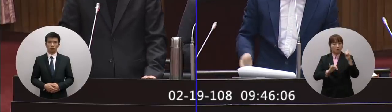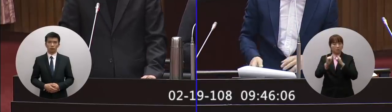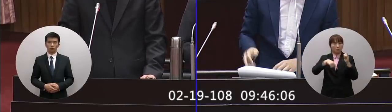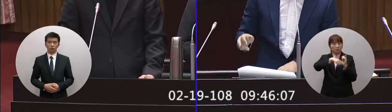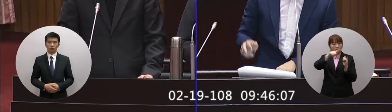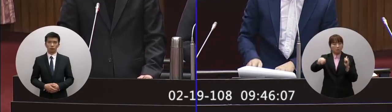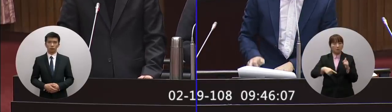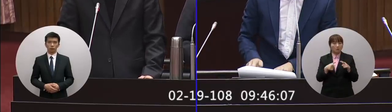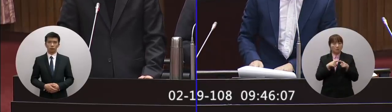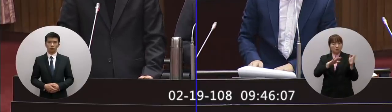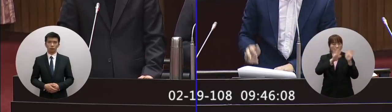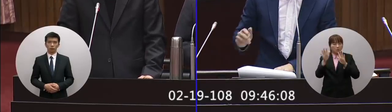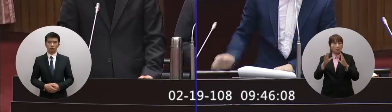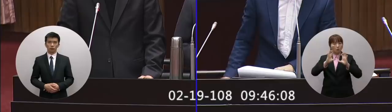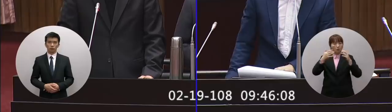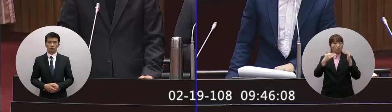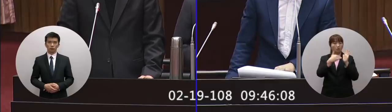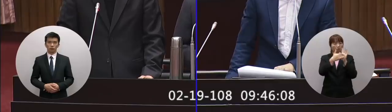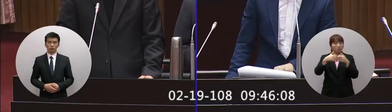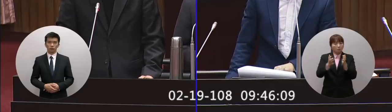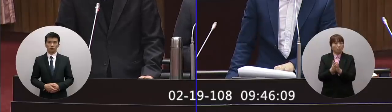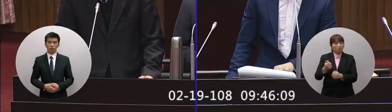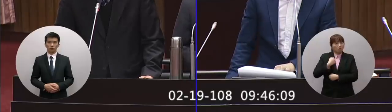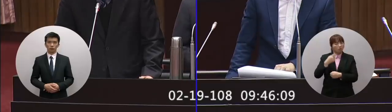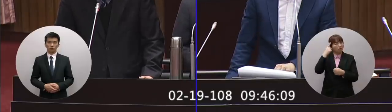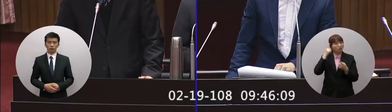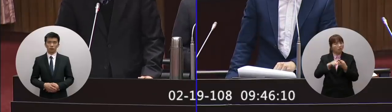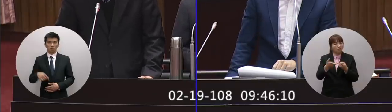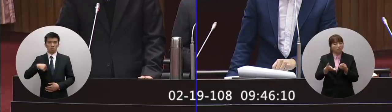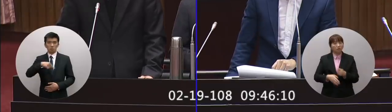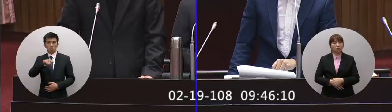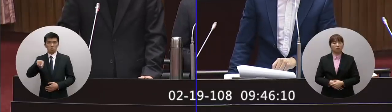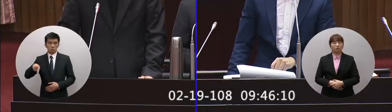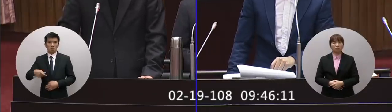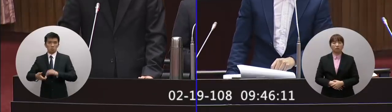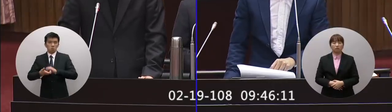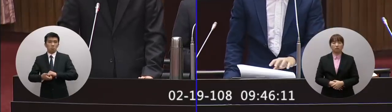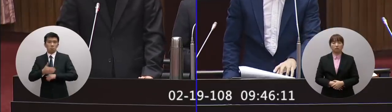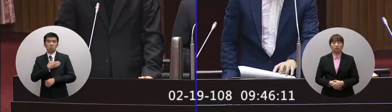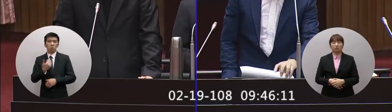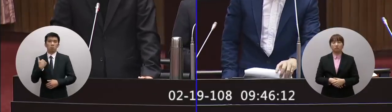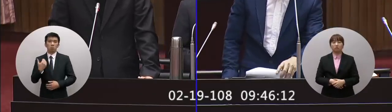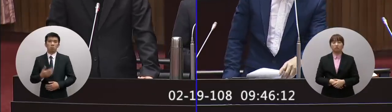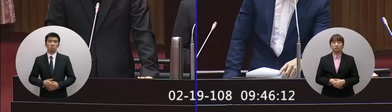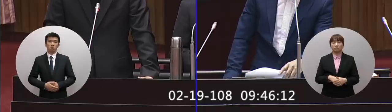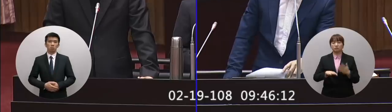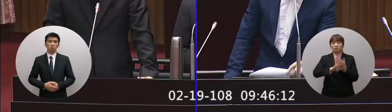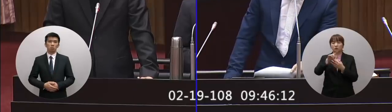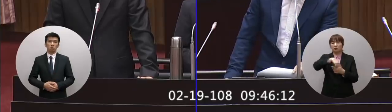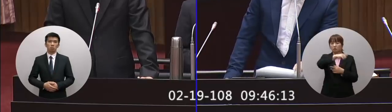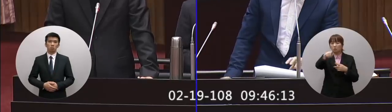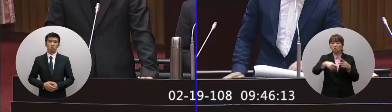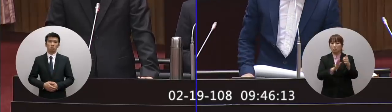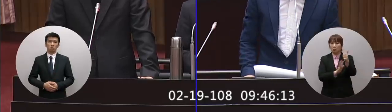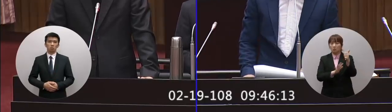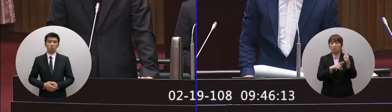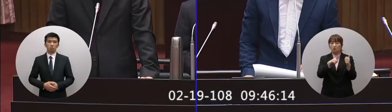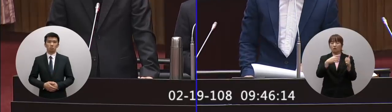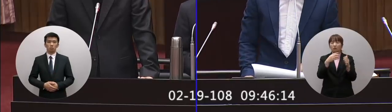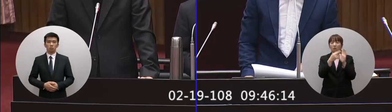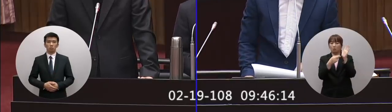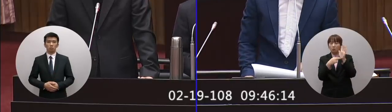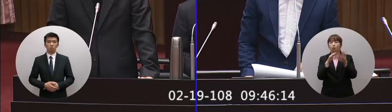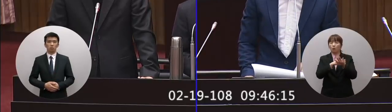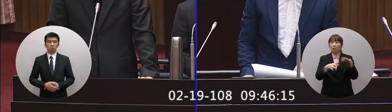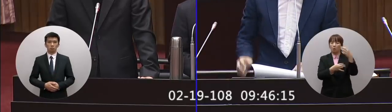心士气的时候，我们国防部是这个态度吗？ 我们已经有回应了。 对，部长，其他的部长都愿意把时间